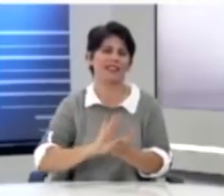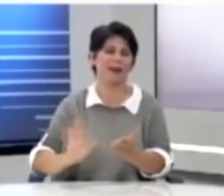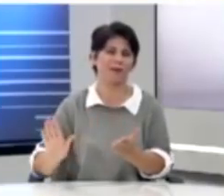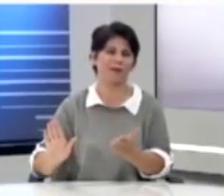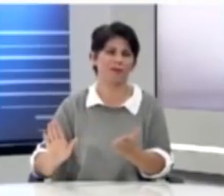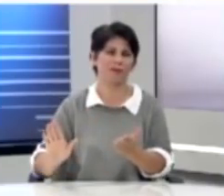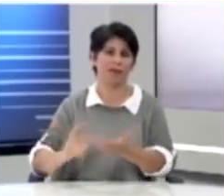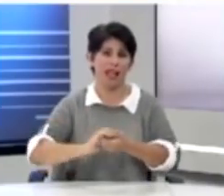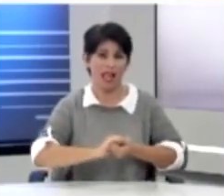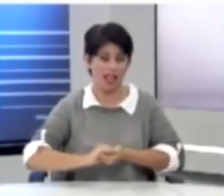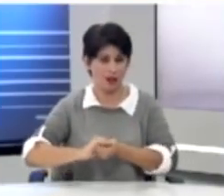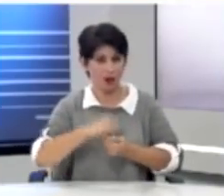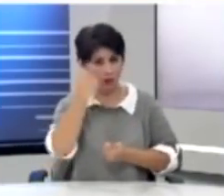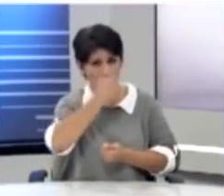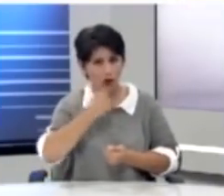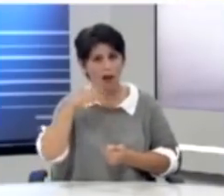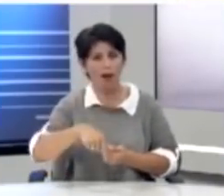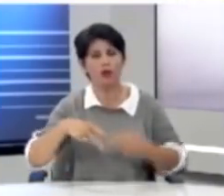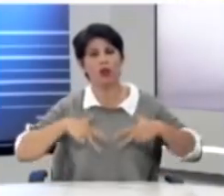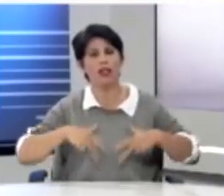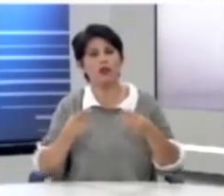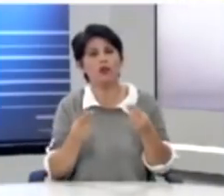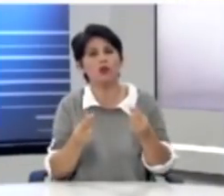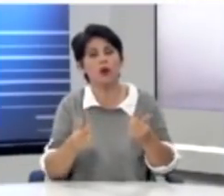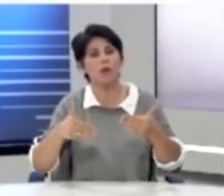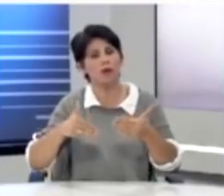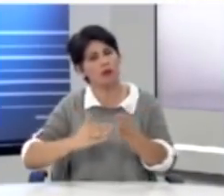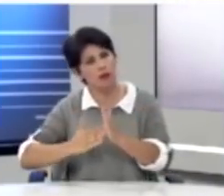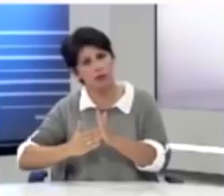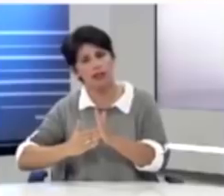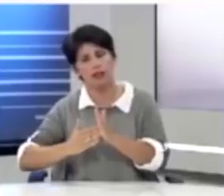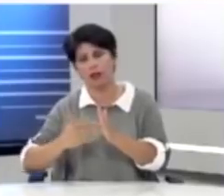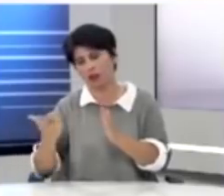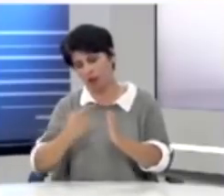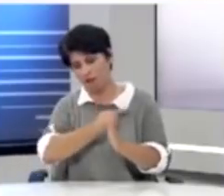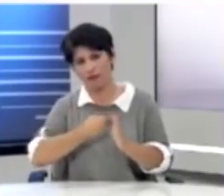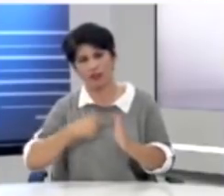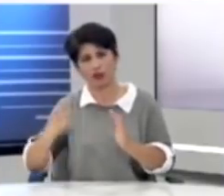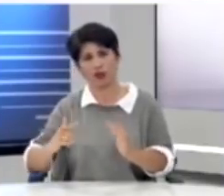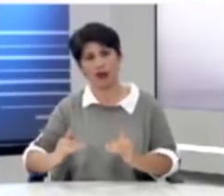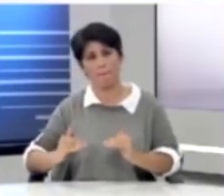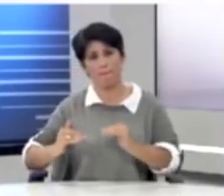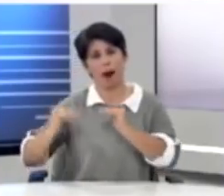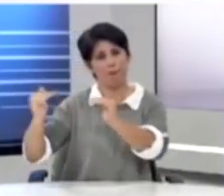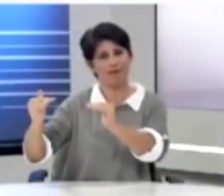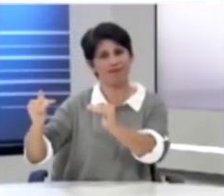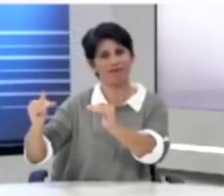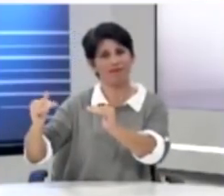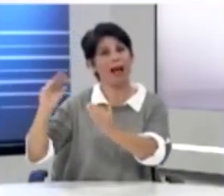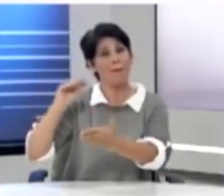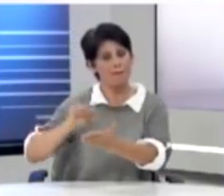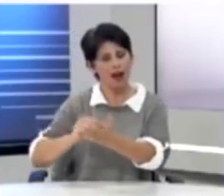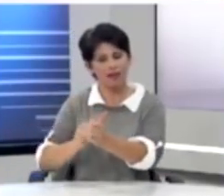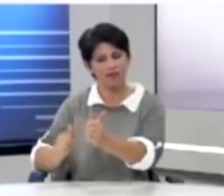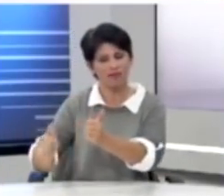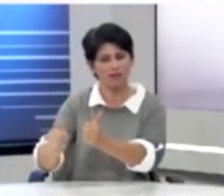Οι ενώσεις προσώπων, αυτό το κρατικό εργαλείο στην υπηρεσία των εργοδοτών, αναβαθμίζεται. μπαίνουν ξανά